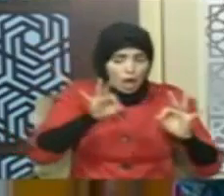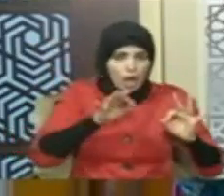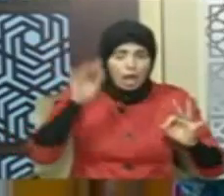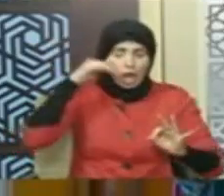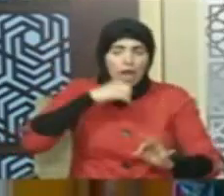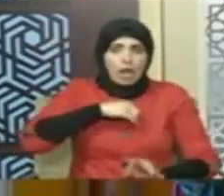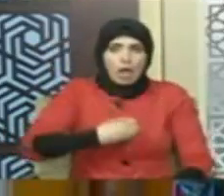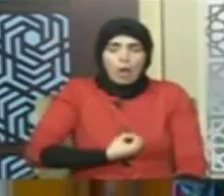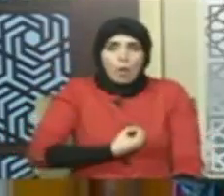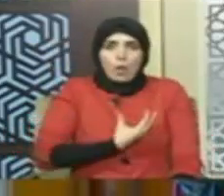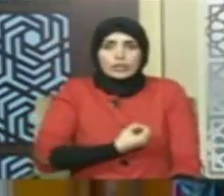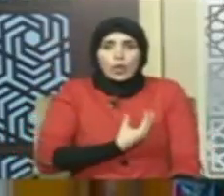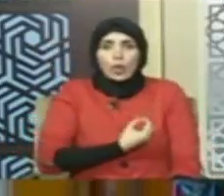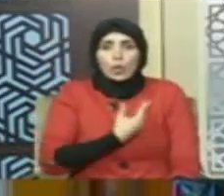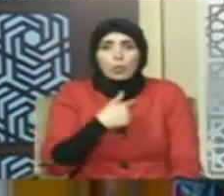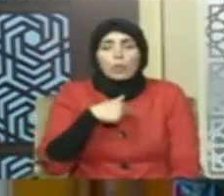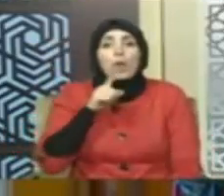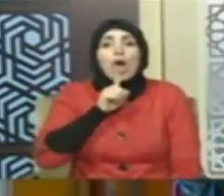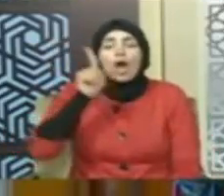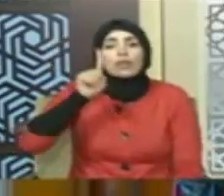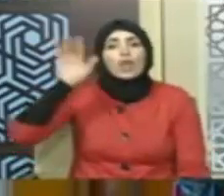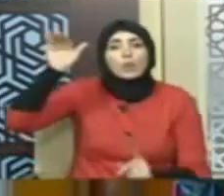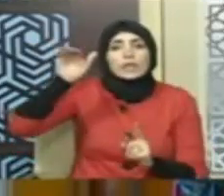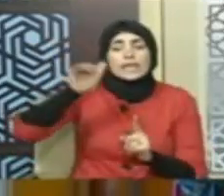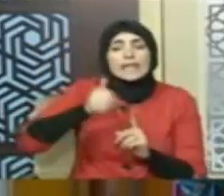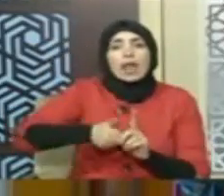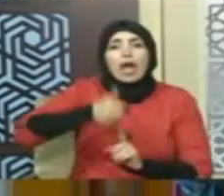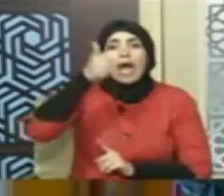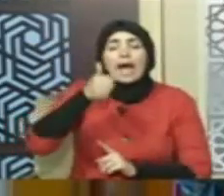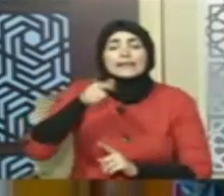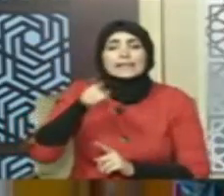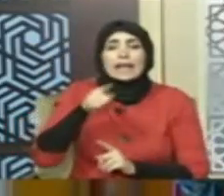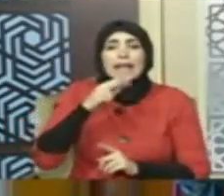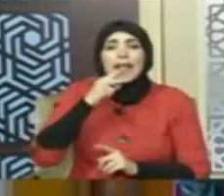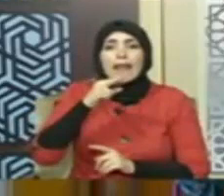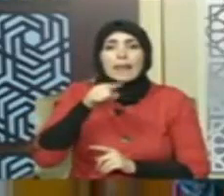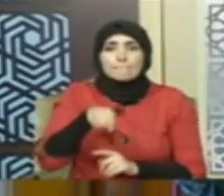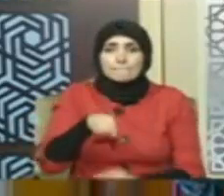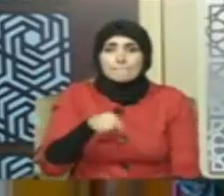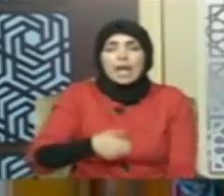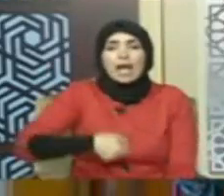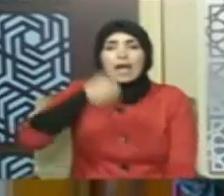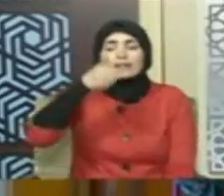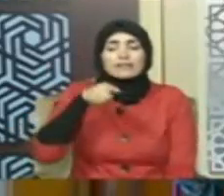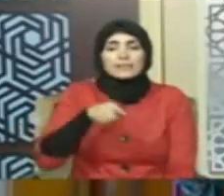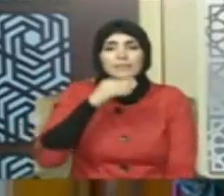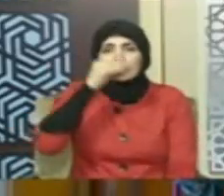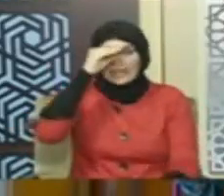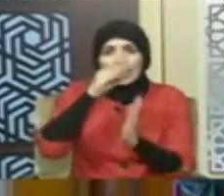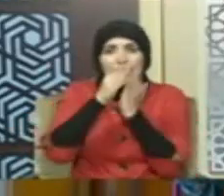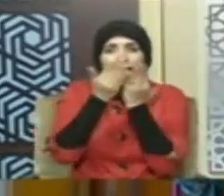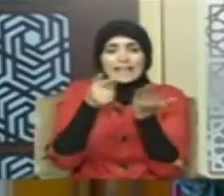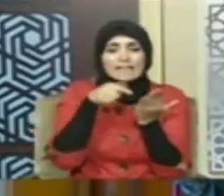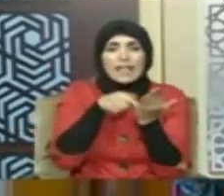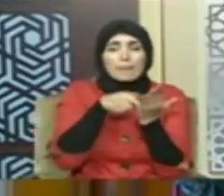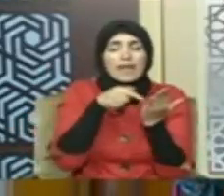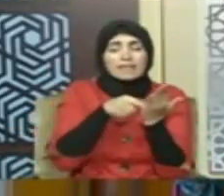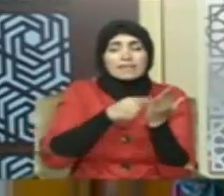أحسن الحديث، الله نزل أحسن الحديث كتابا متشابها